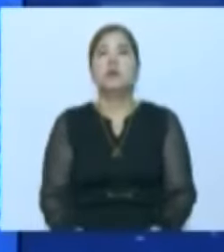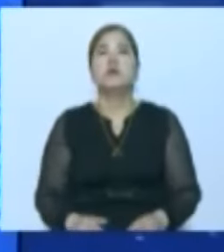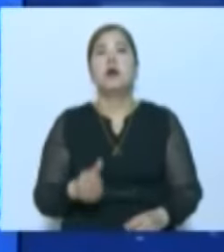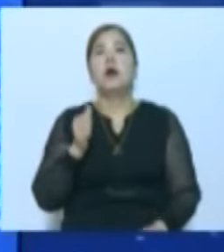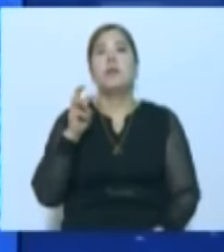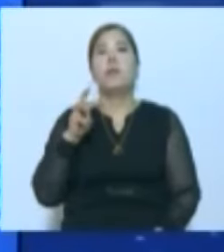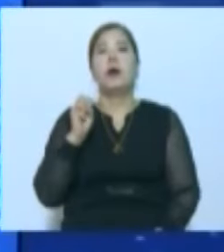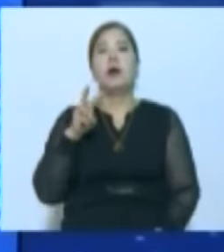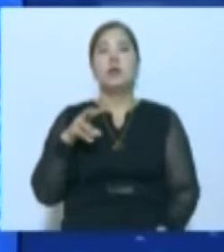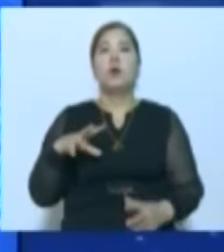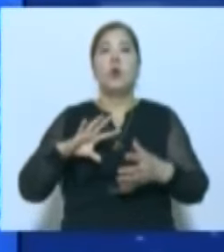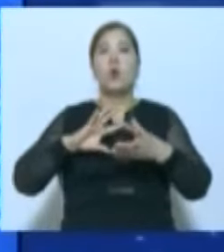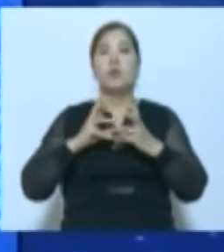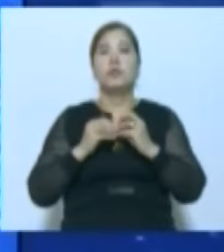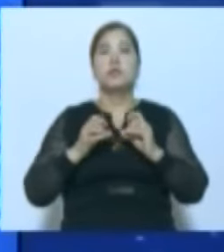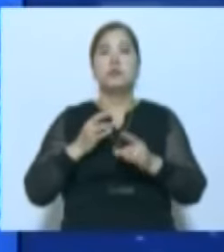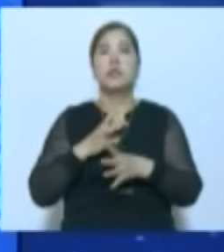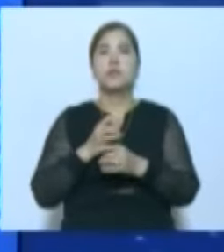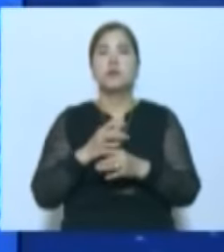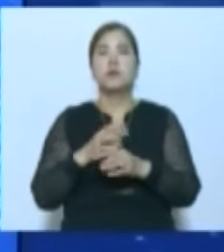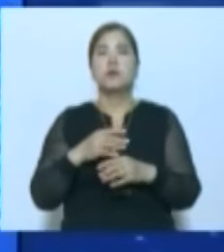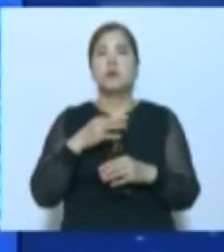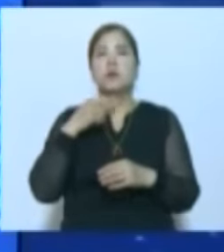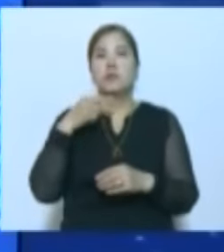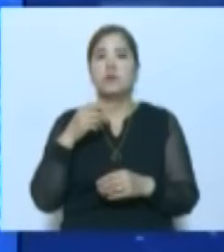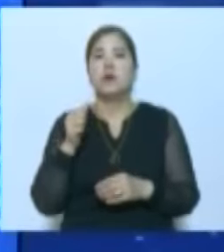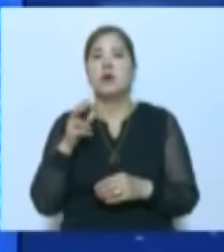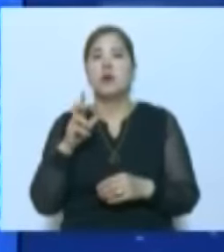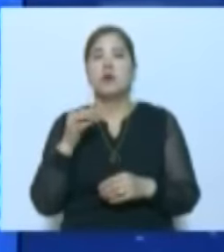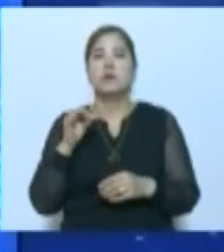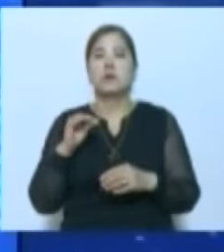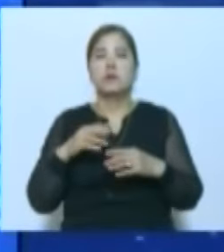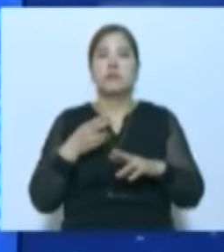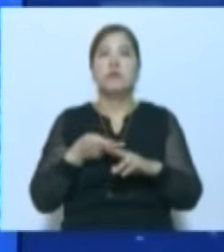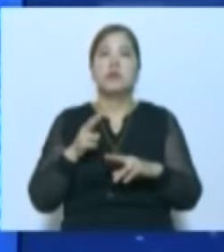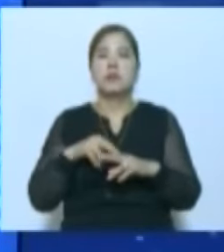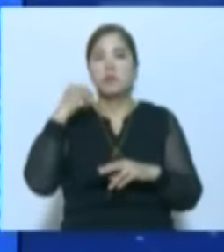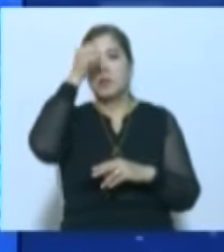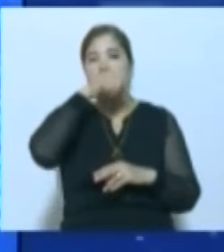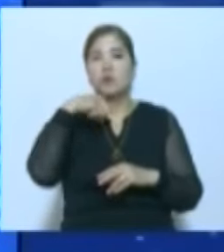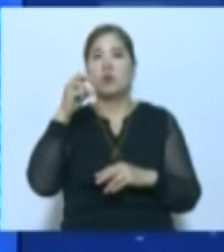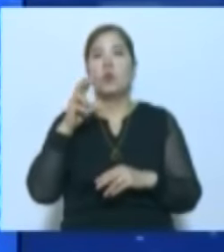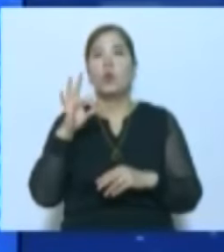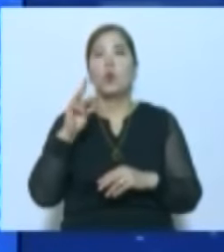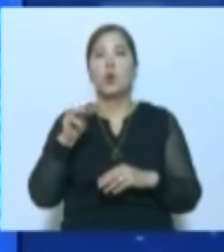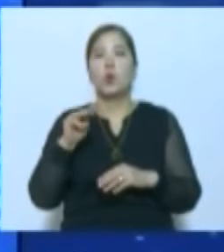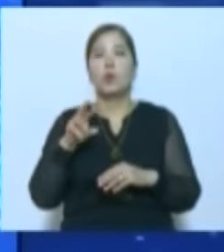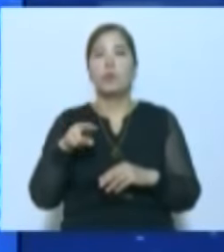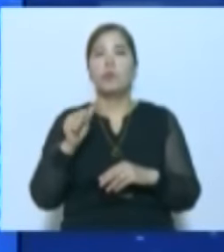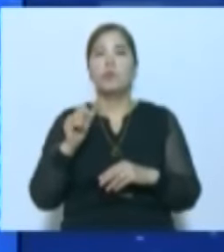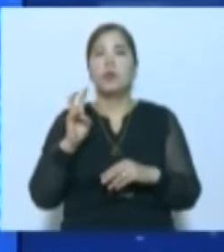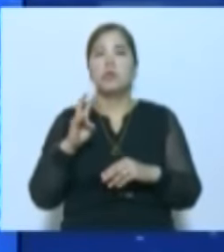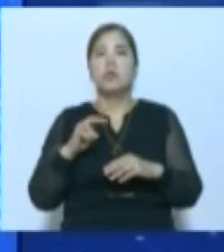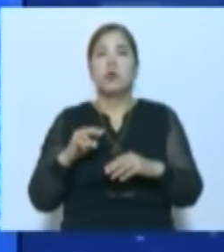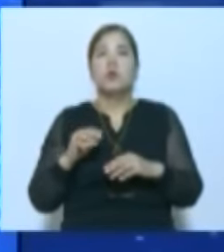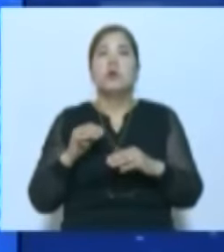Амал – общий праздник для тюркских народов, так говорил Абиш Кекилбайулы. В этом году традиционно на горе Отпантау будет отмечаться праздник